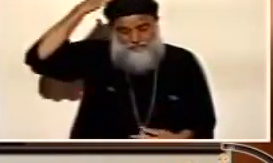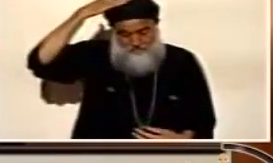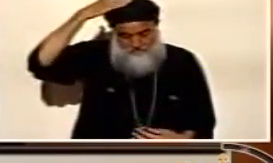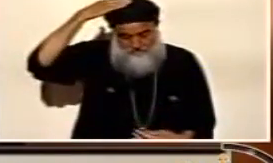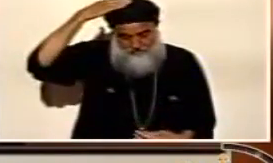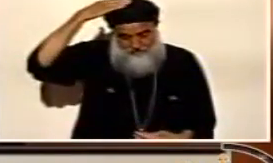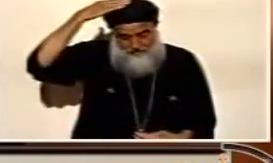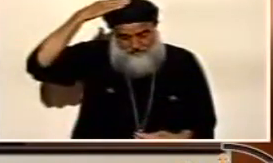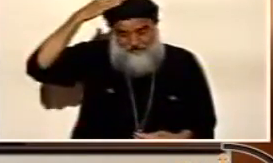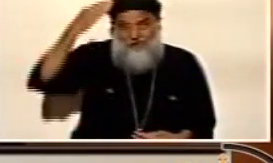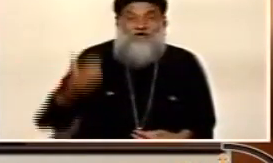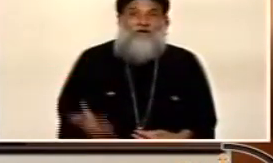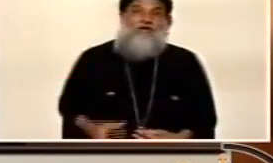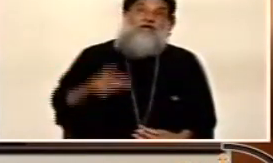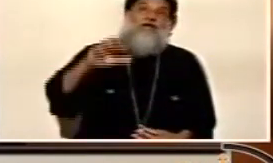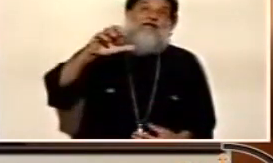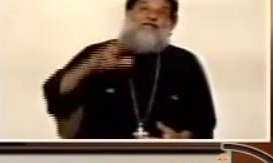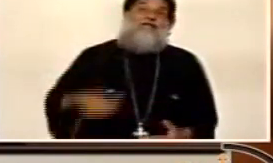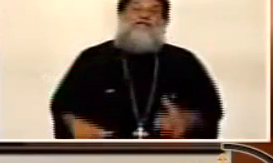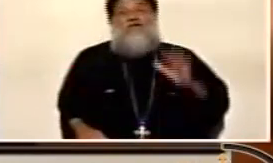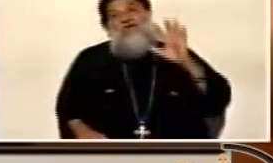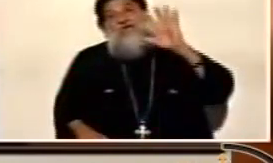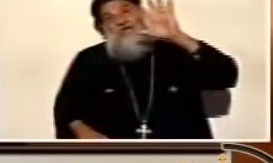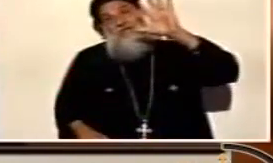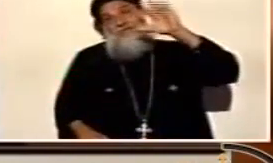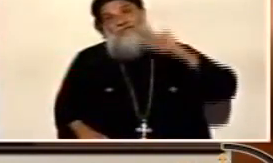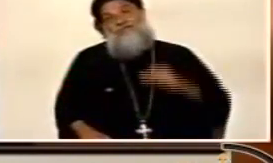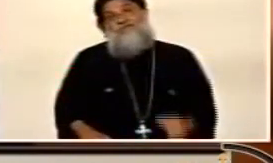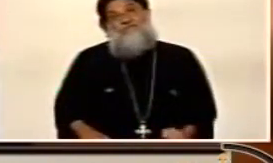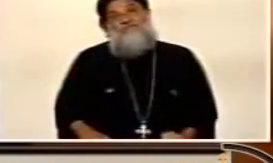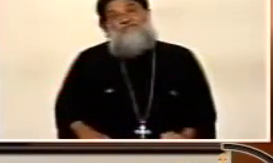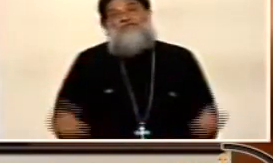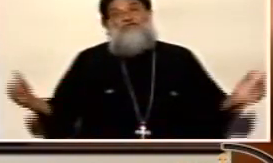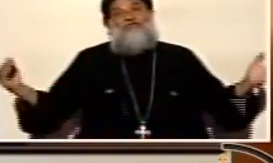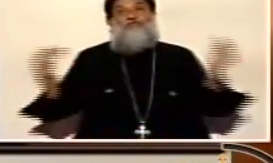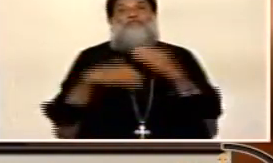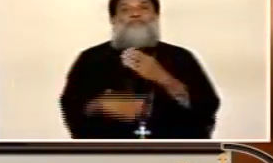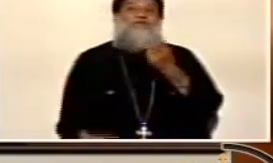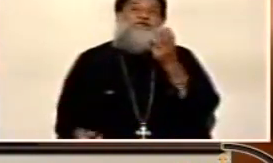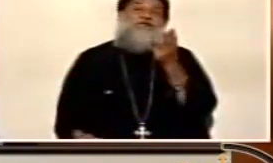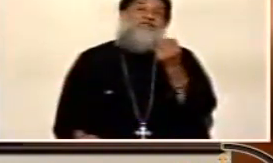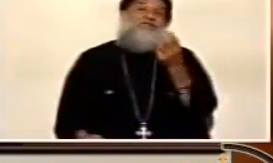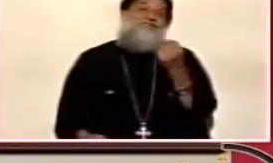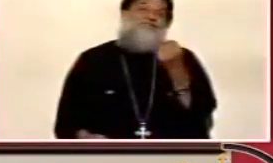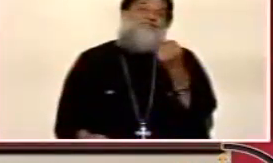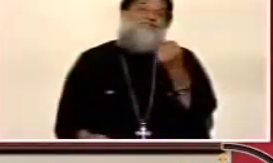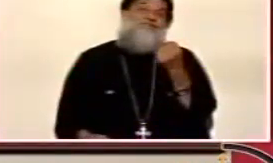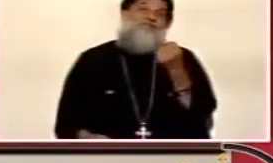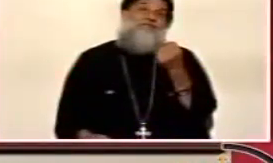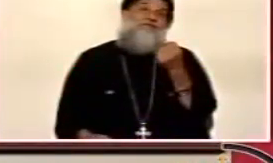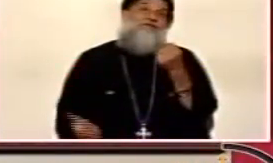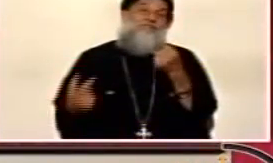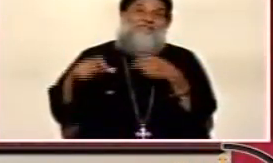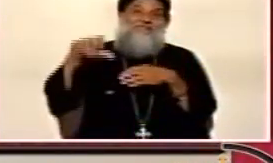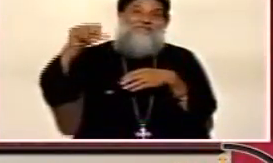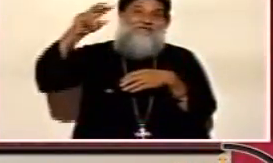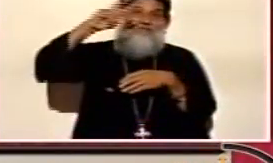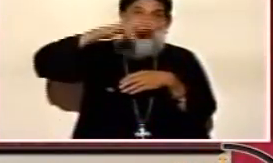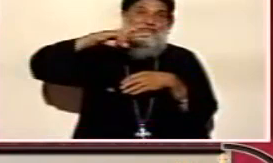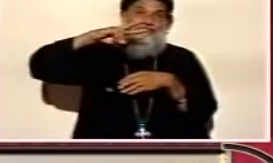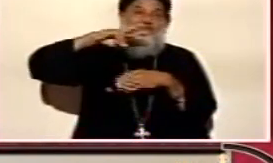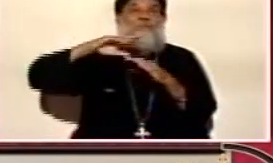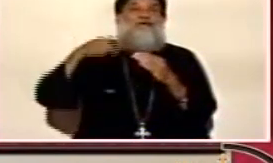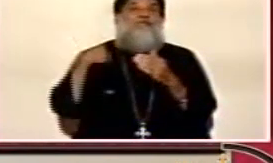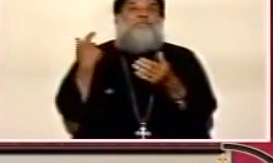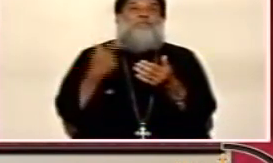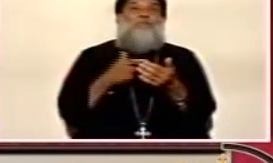لأن الأحد الخامس لما يجي يوم 30 لو جه يوم 29 إنجيل البشارة